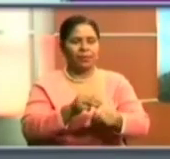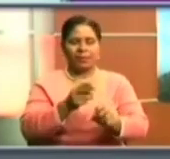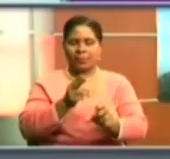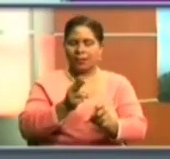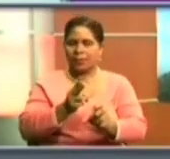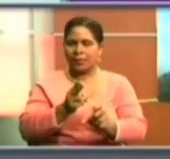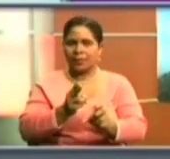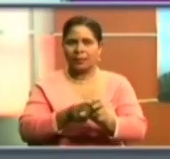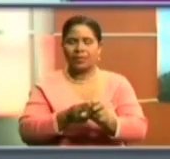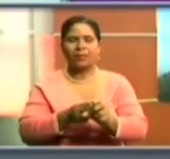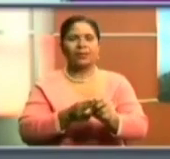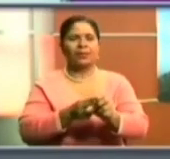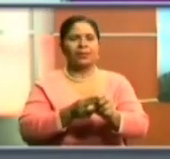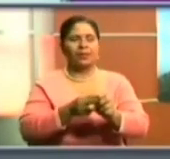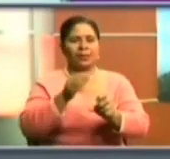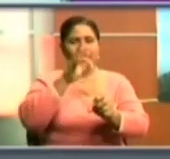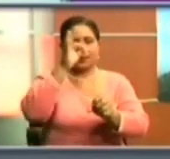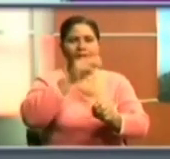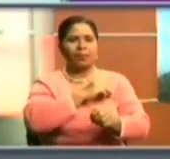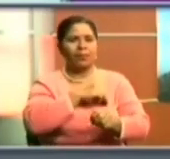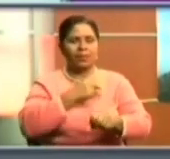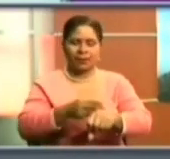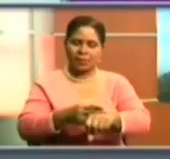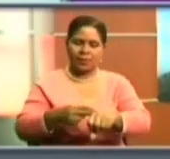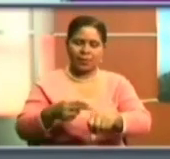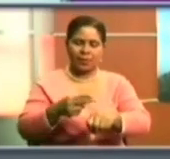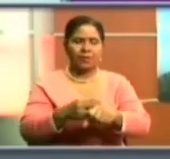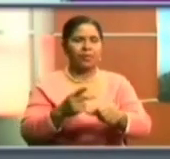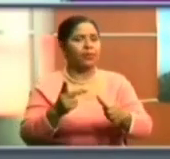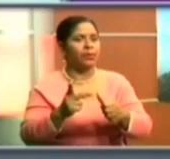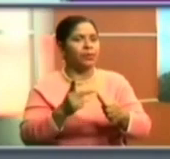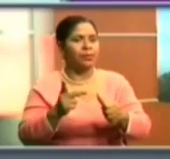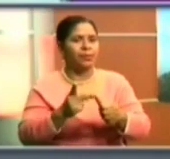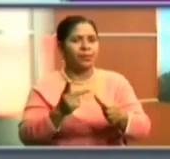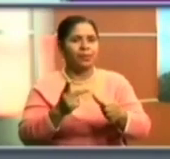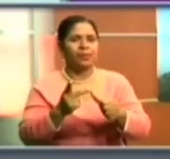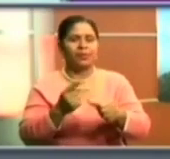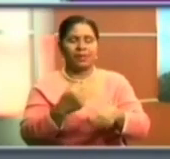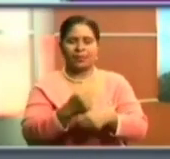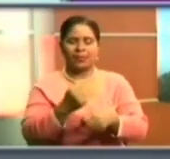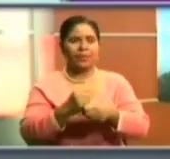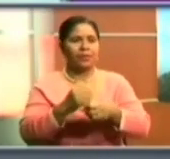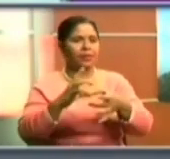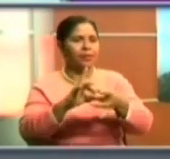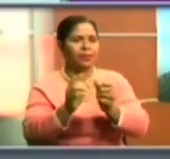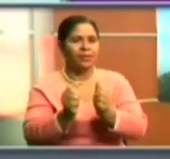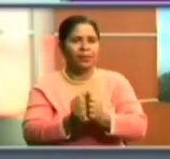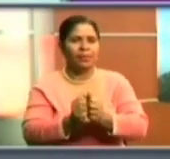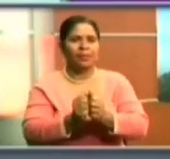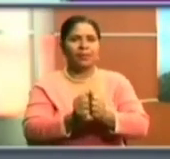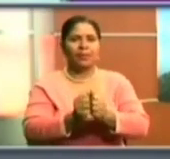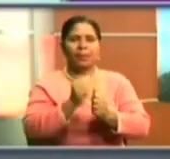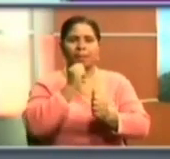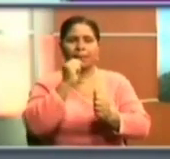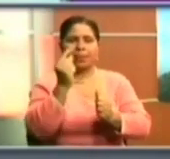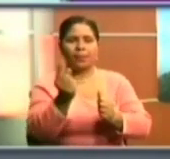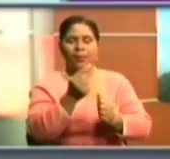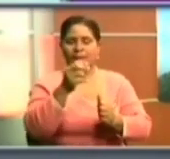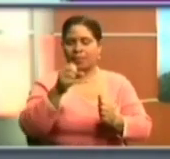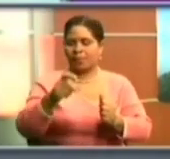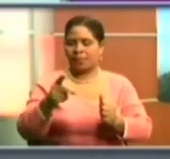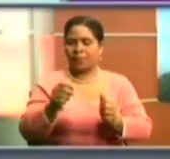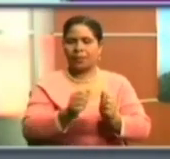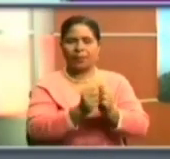et Fédération nationale magistrat haïtien, deuxième assise sous coopération décentralisée